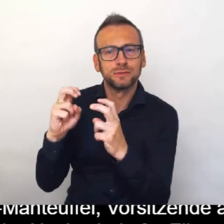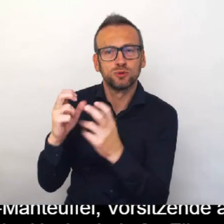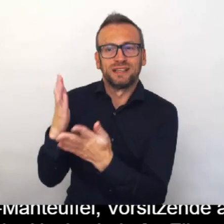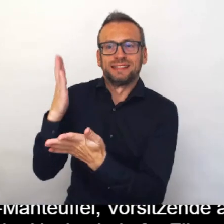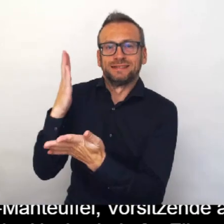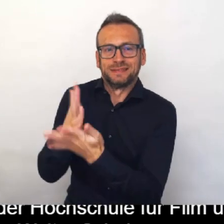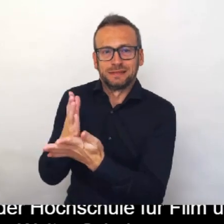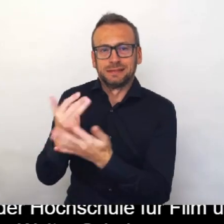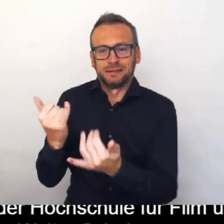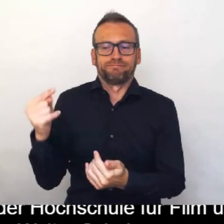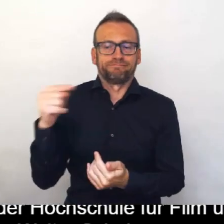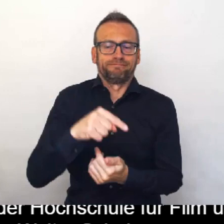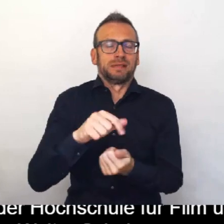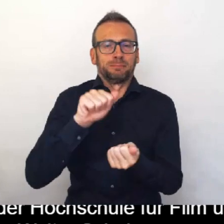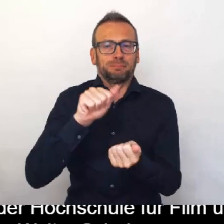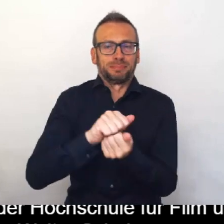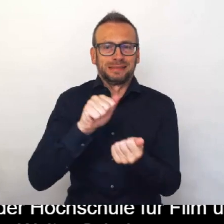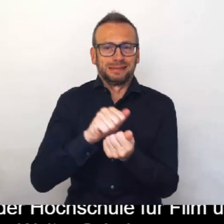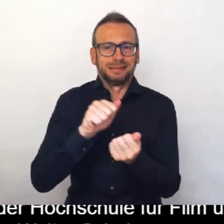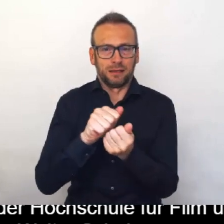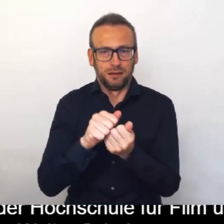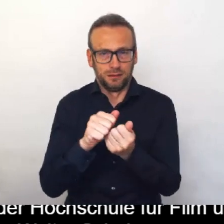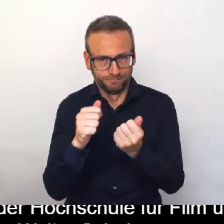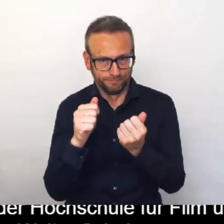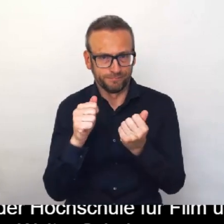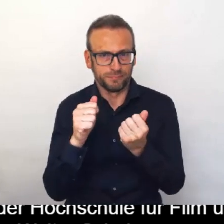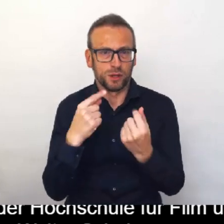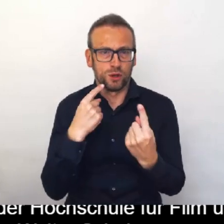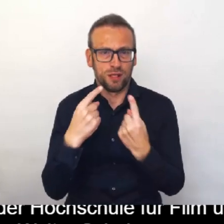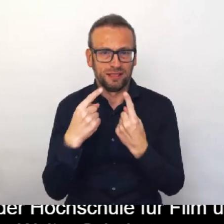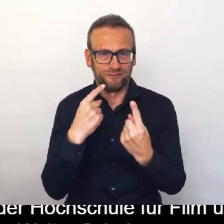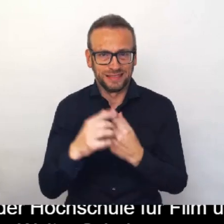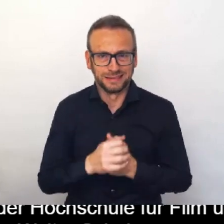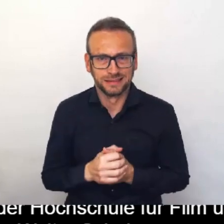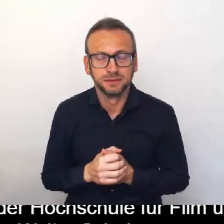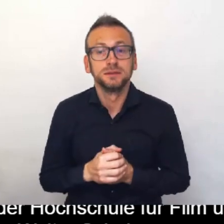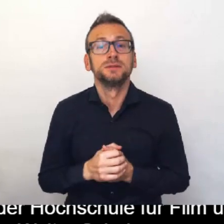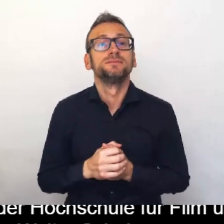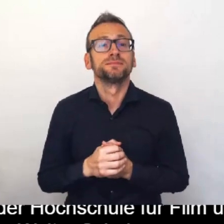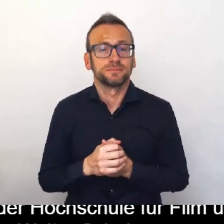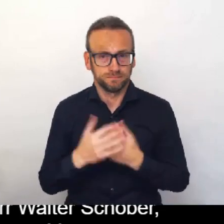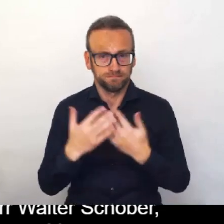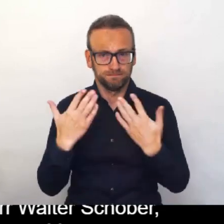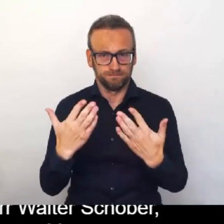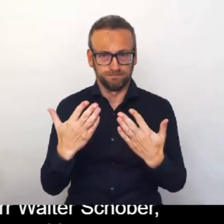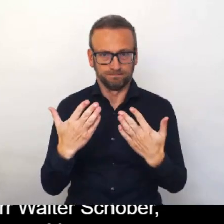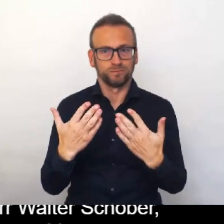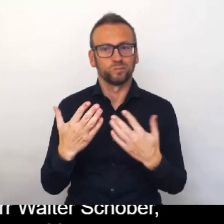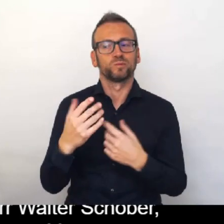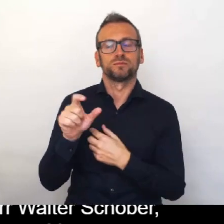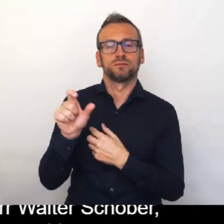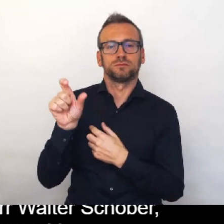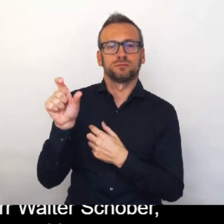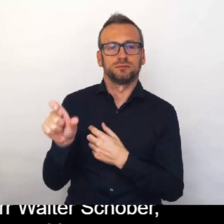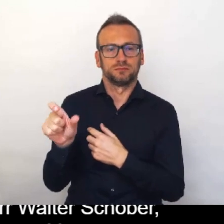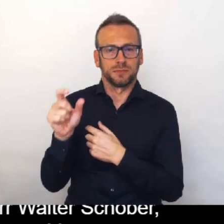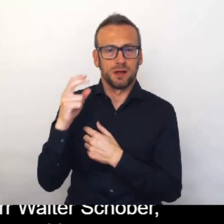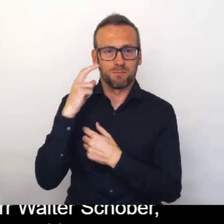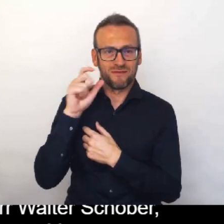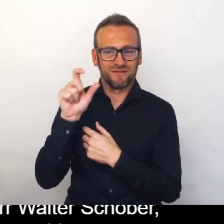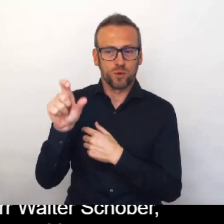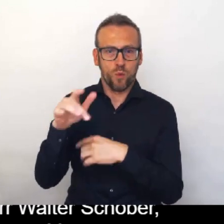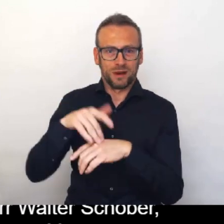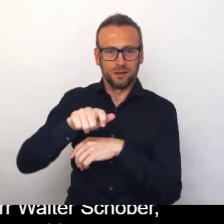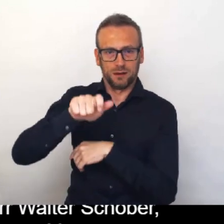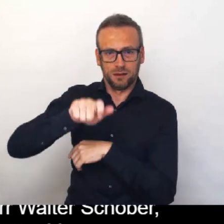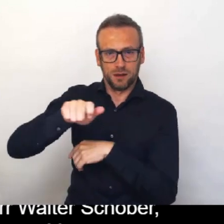Aber natürlich war auch das Thema Corona, wie immer, Gegenstand heute in erster